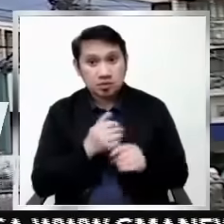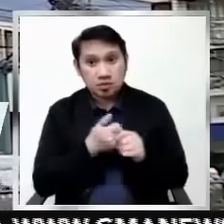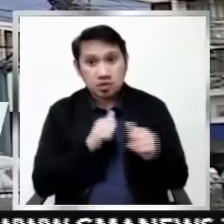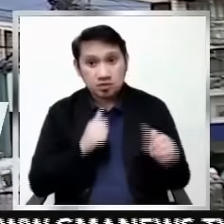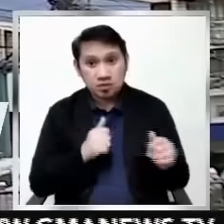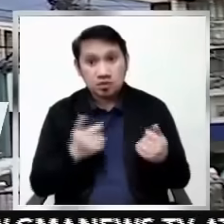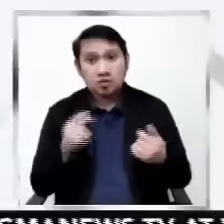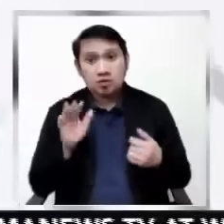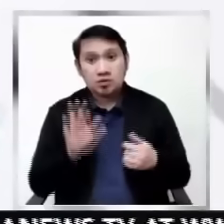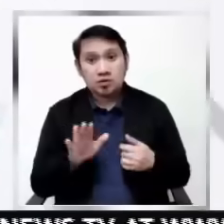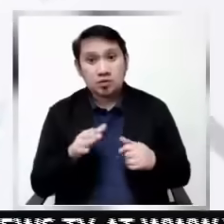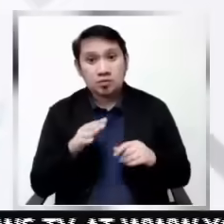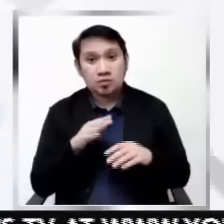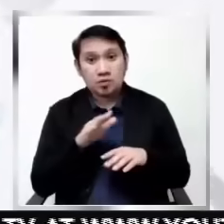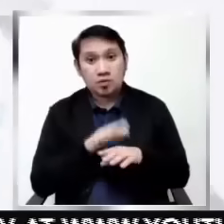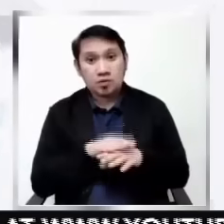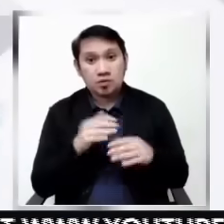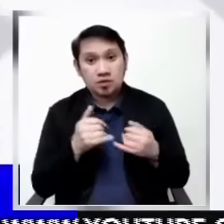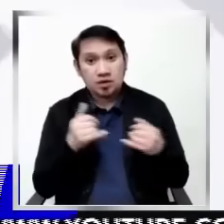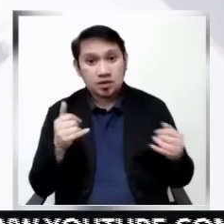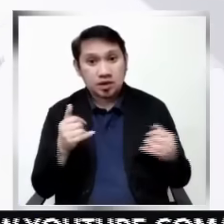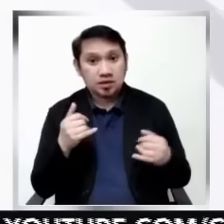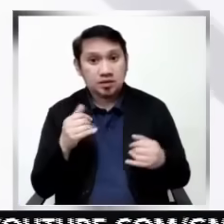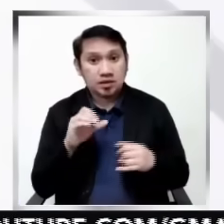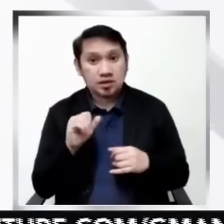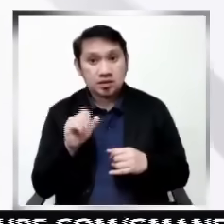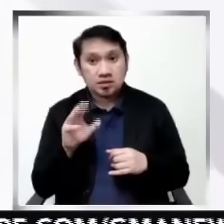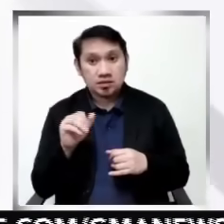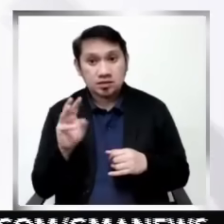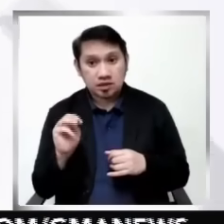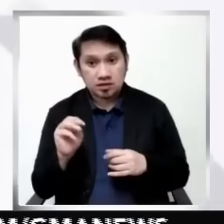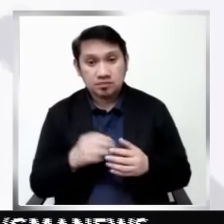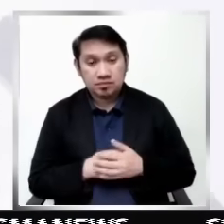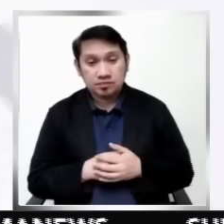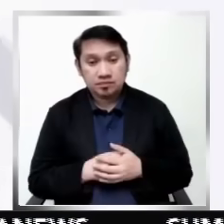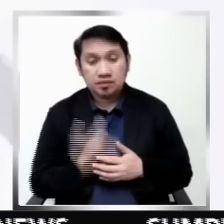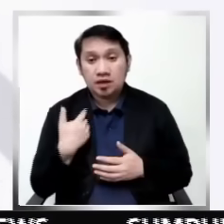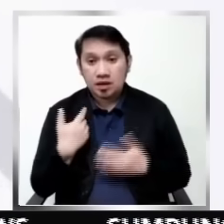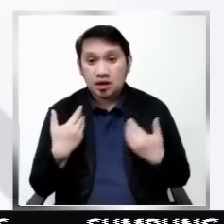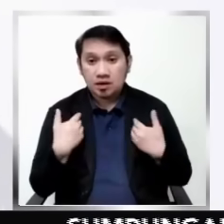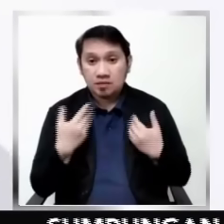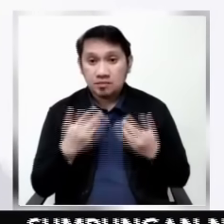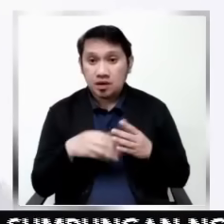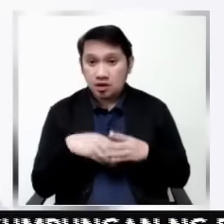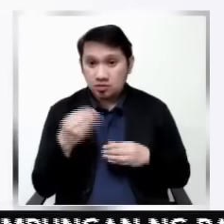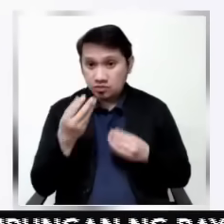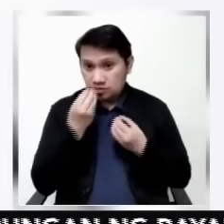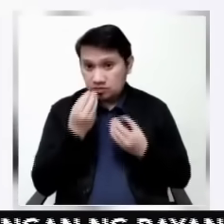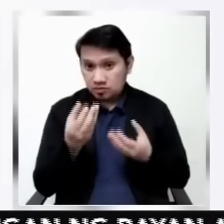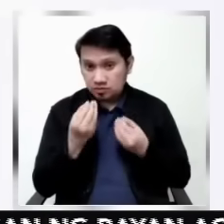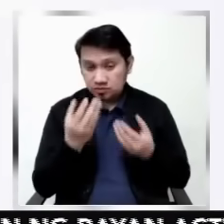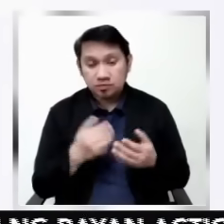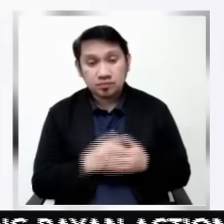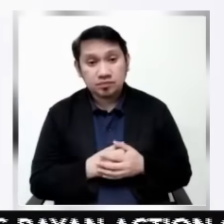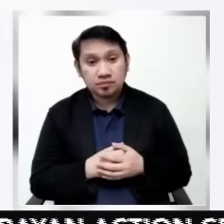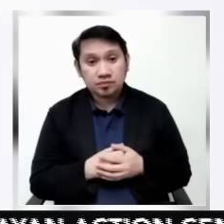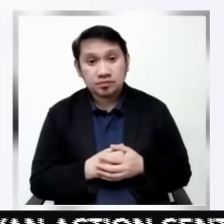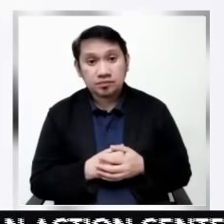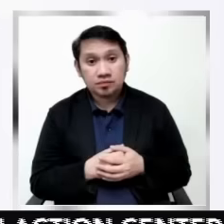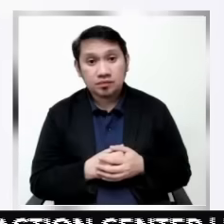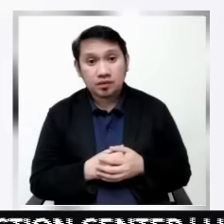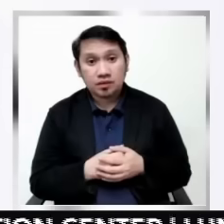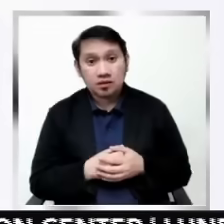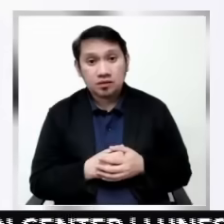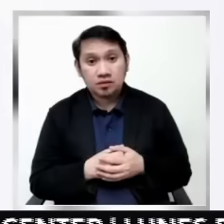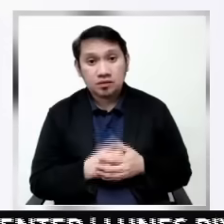ng online fraud. Kung magkakaroon po ng ganyang paglalabas ng mga information, is we might also go into that,